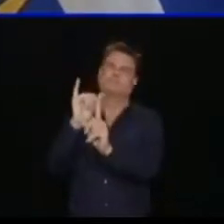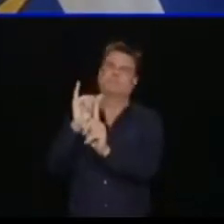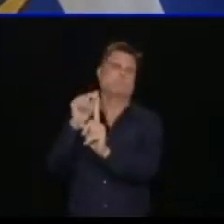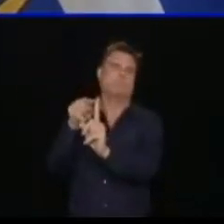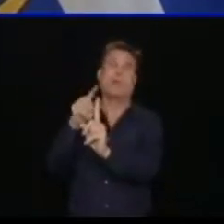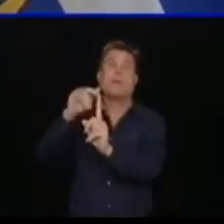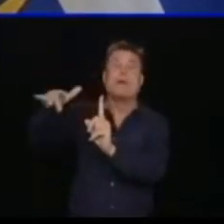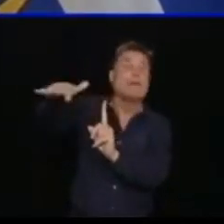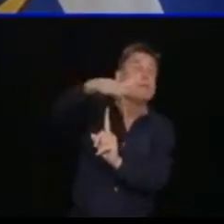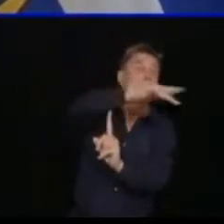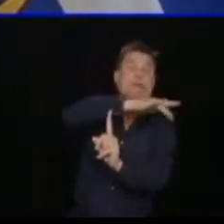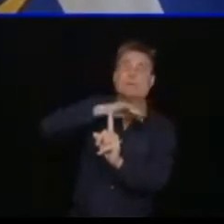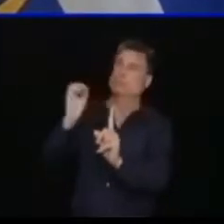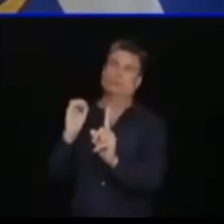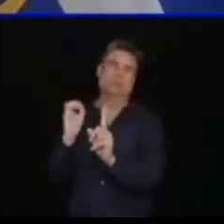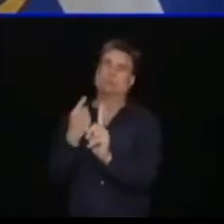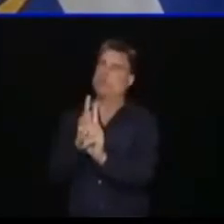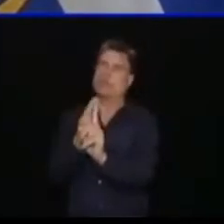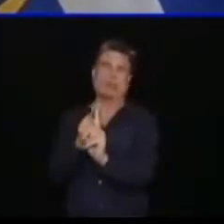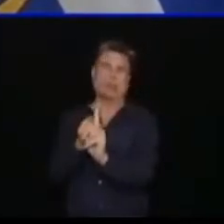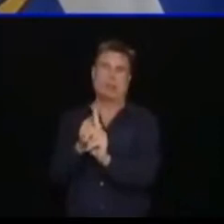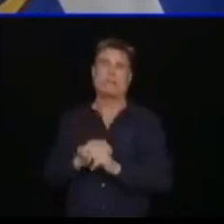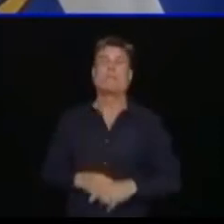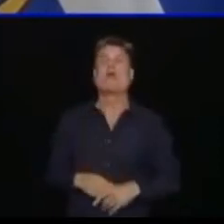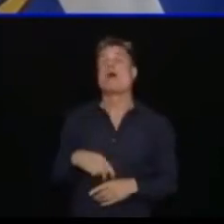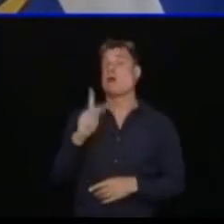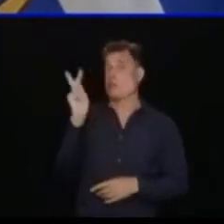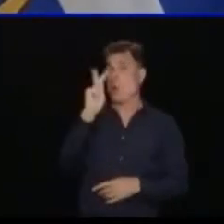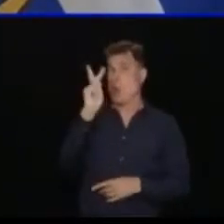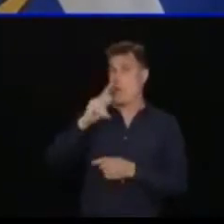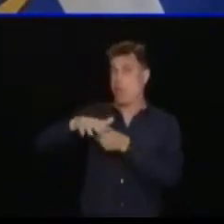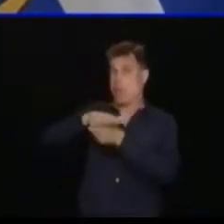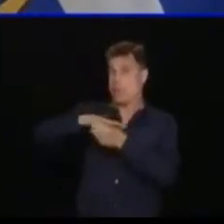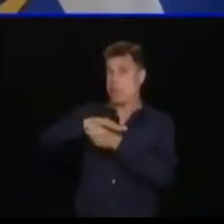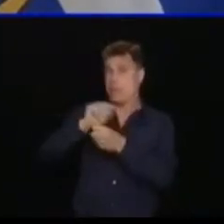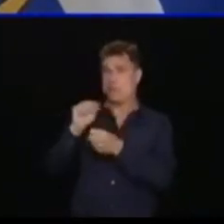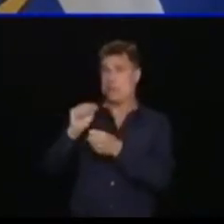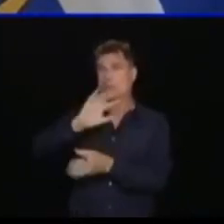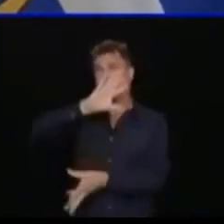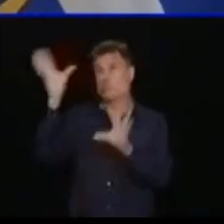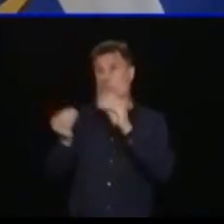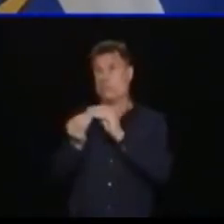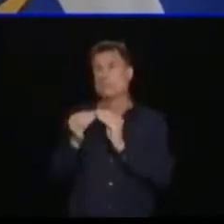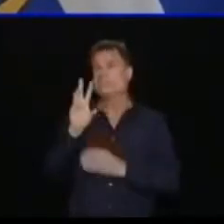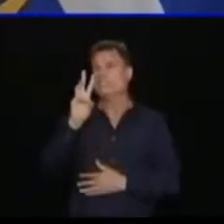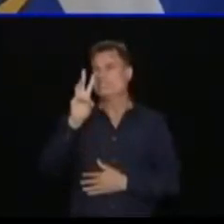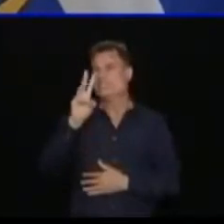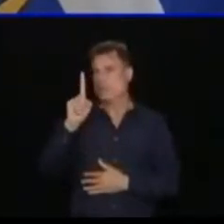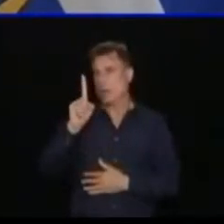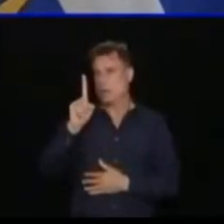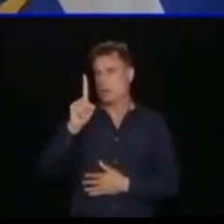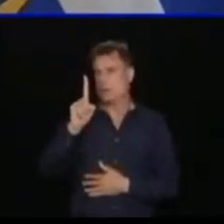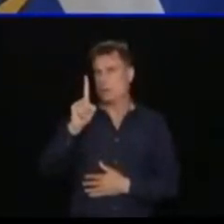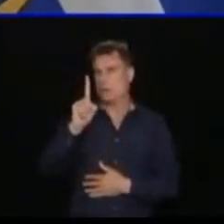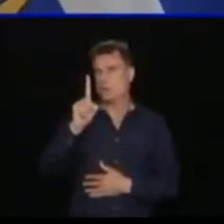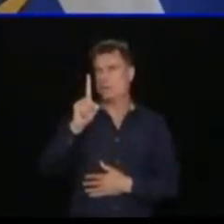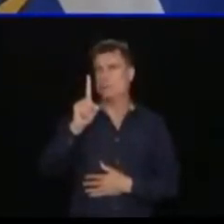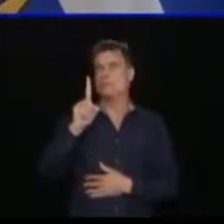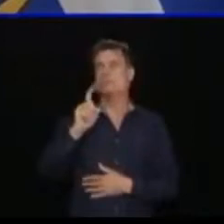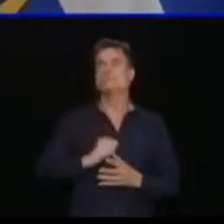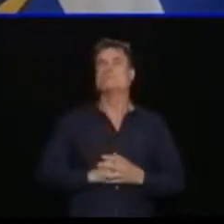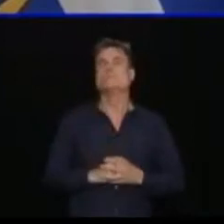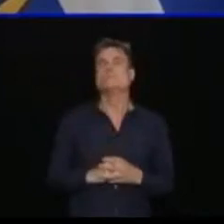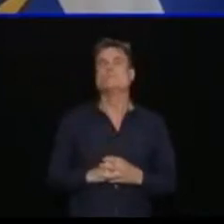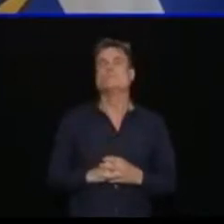例都是跟 Kelowna 那边的爆发有相关。那么另外一个呢，我们还会详细的说今天